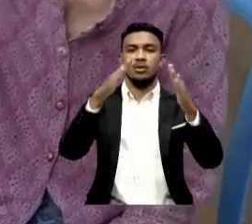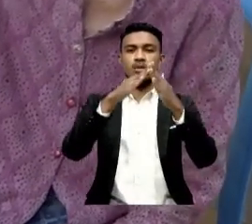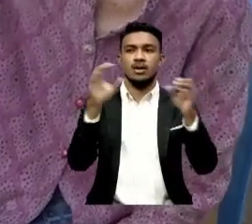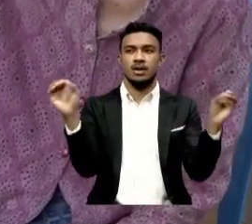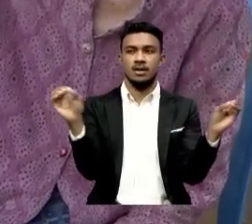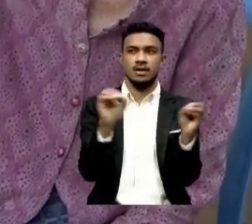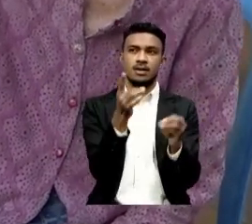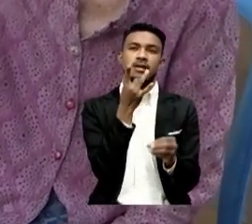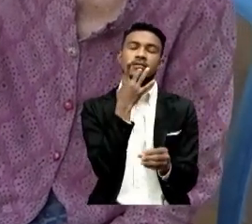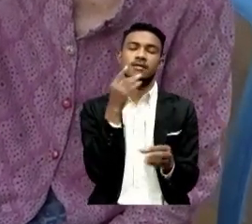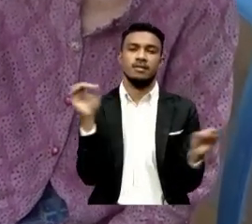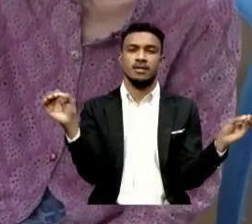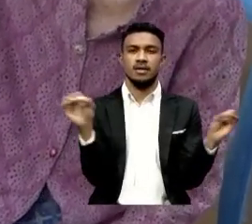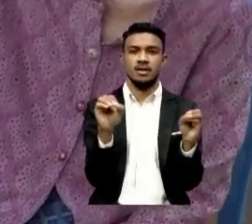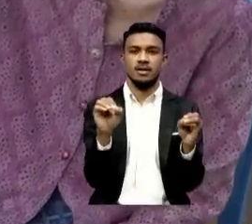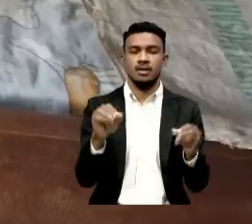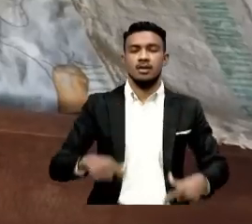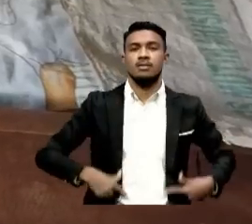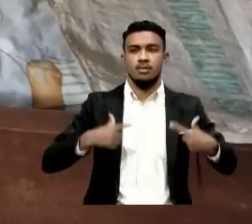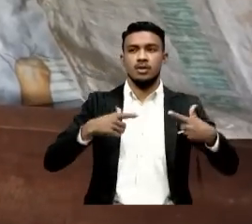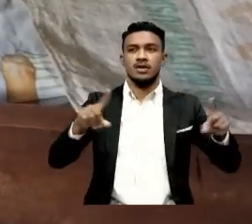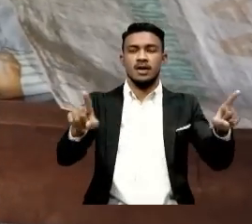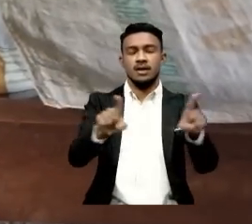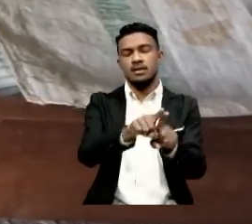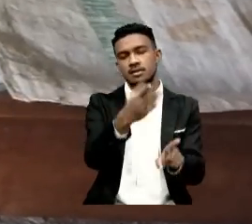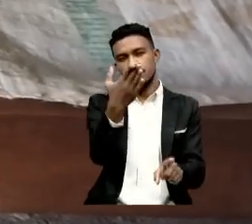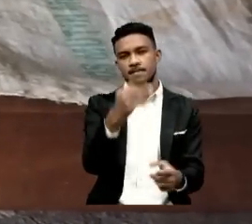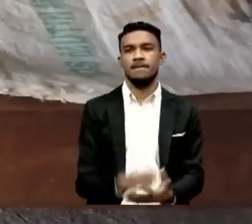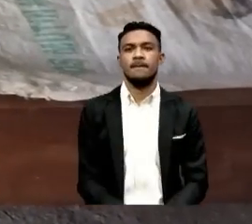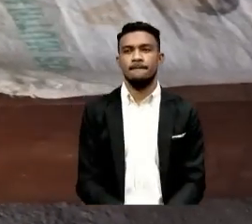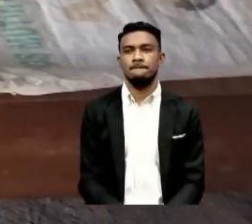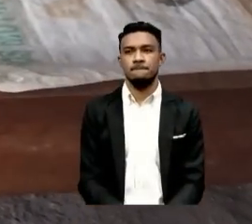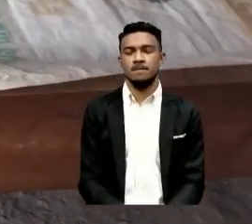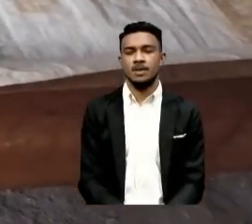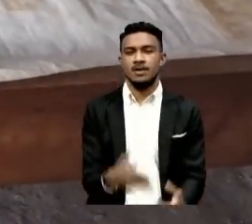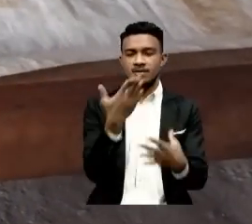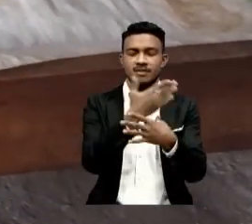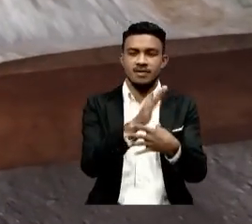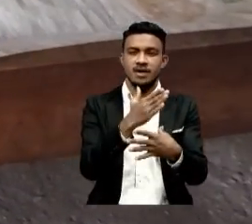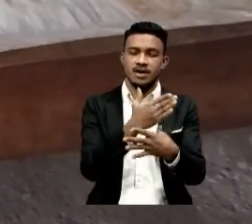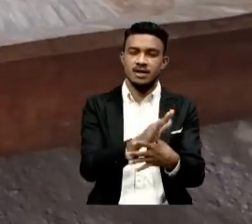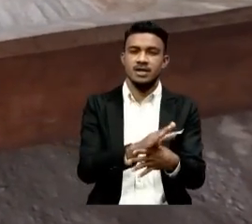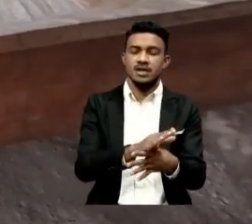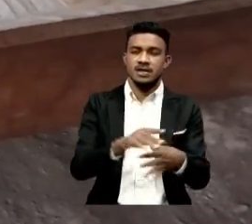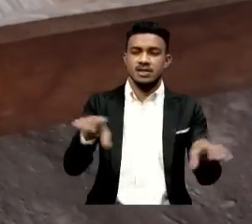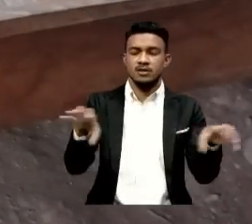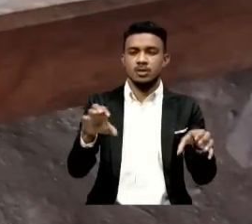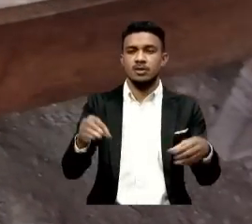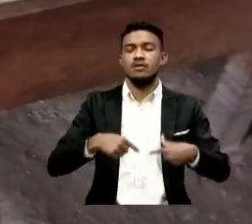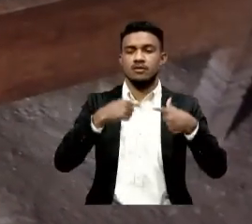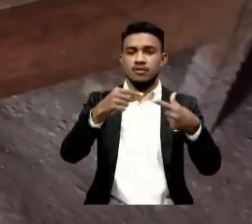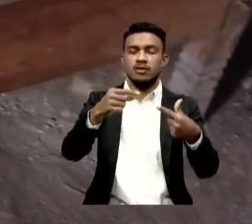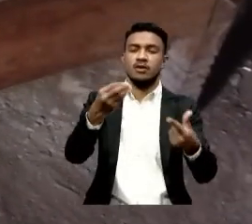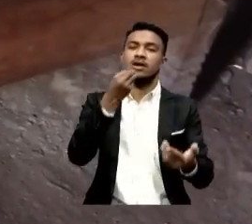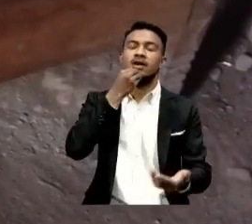iya. Moris ma kunu ne dei. Kaer teru bisu ma kot pohan pahi. Udu